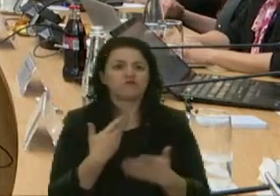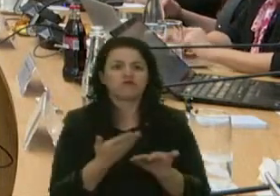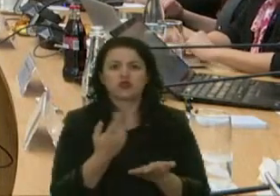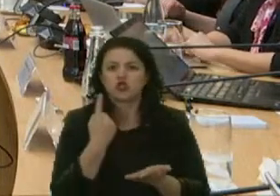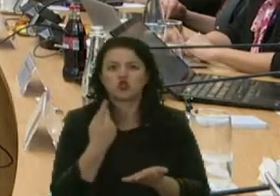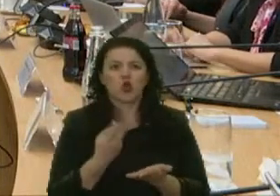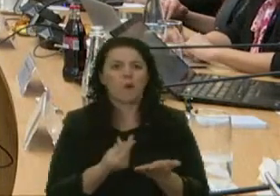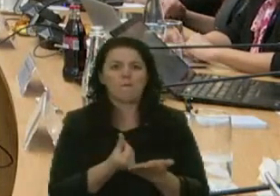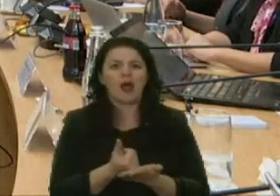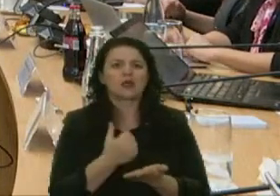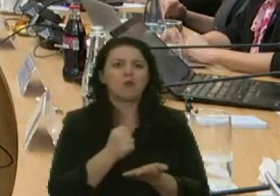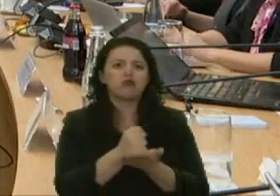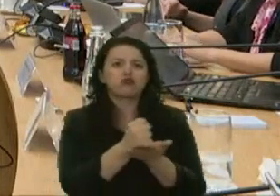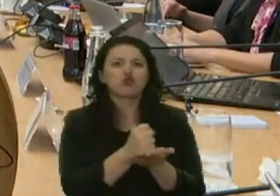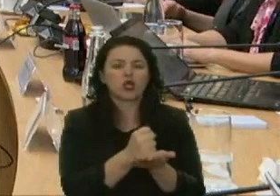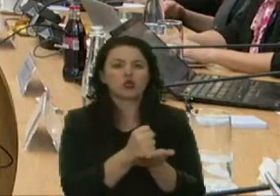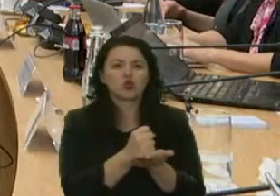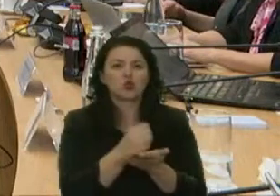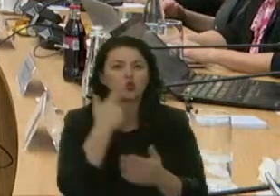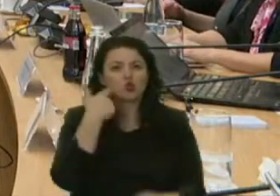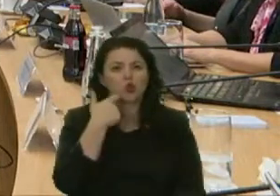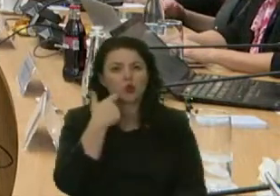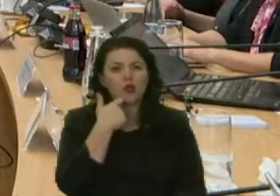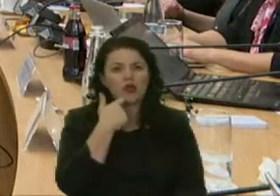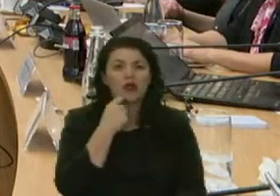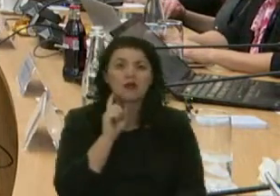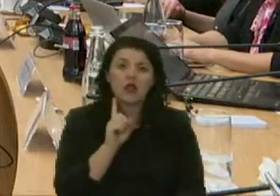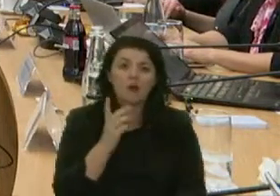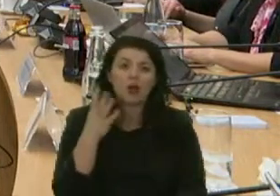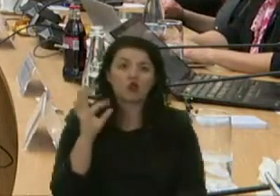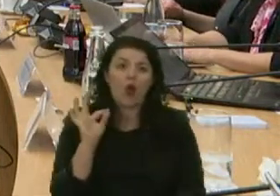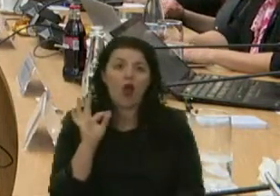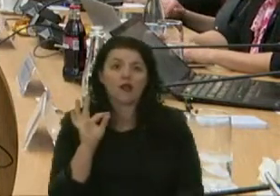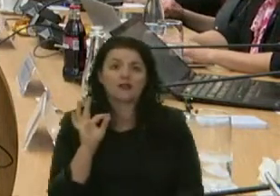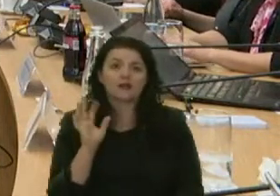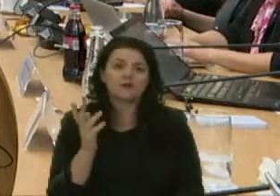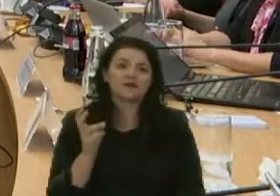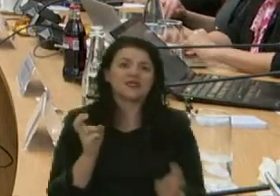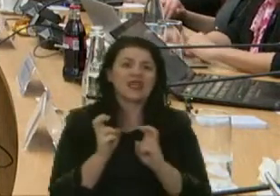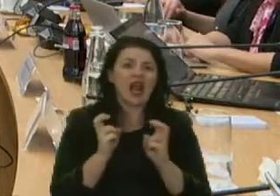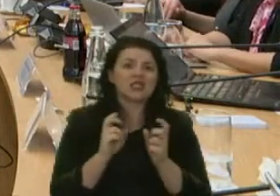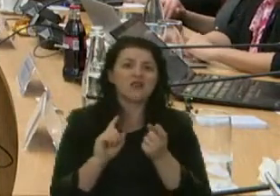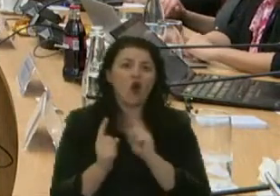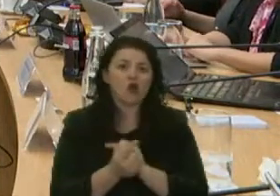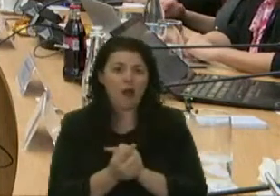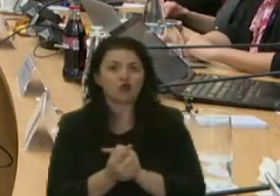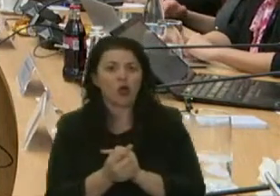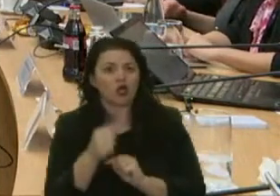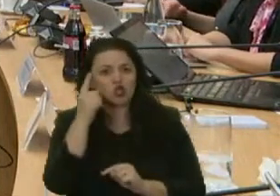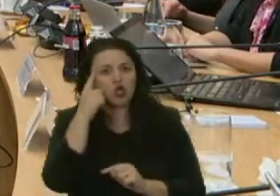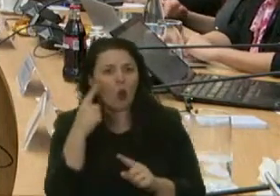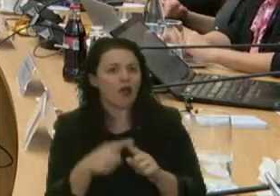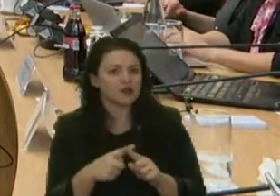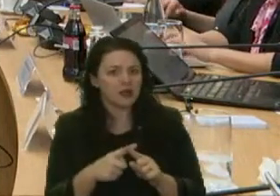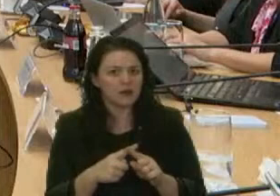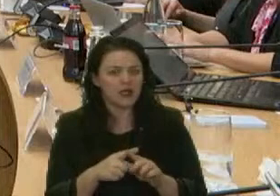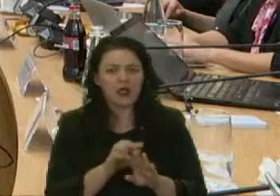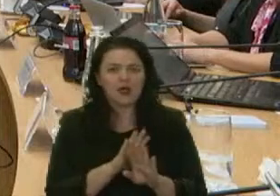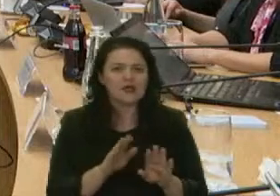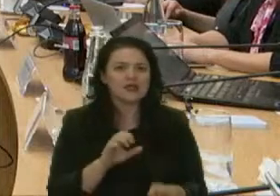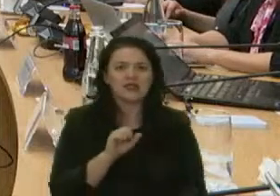ban din bugetul municipiului Cluj Napoca decât pentru alte chestiuni transformatoare domnul viceprimar știu exact în rest pentru Sf